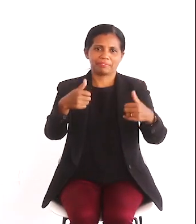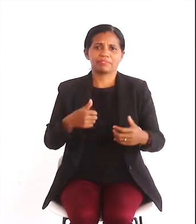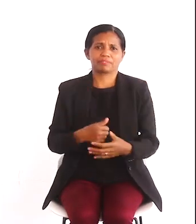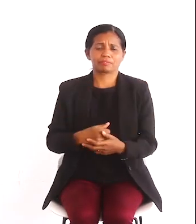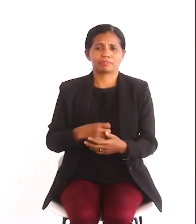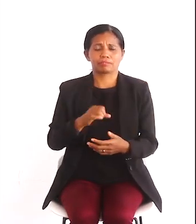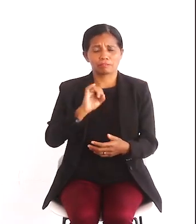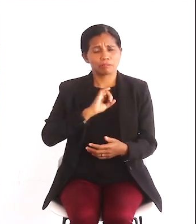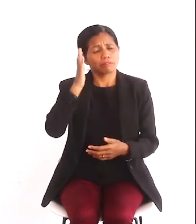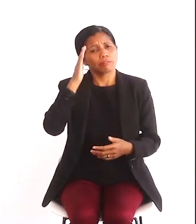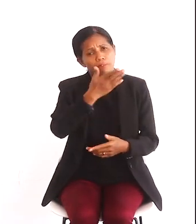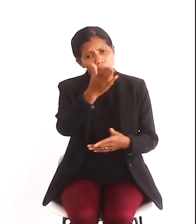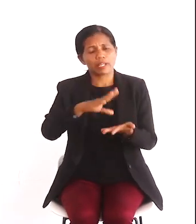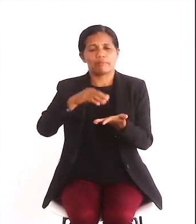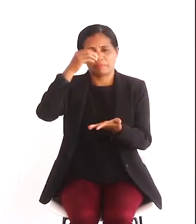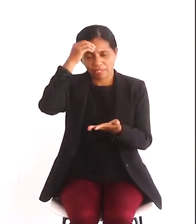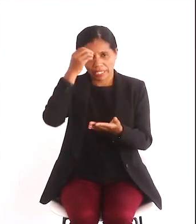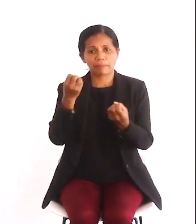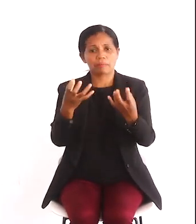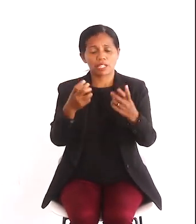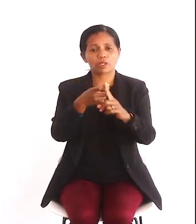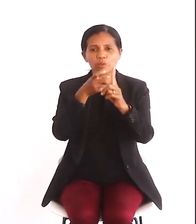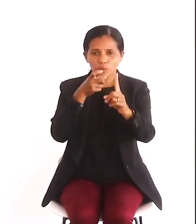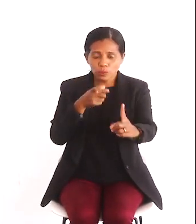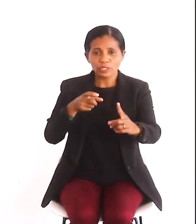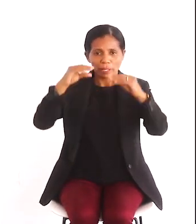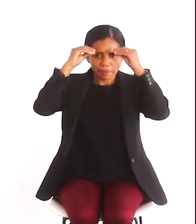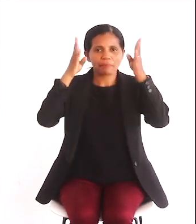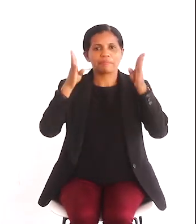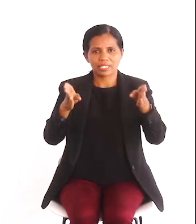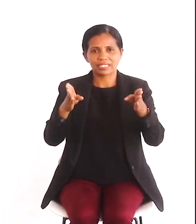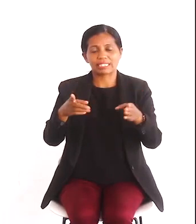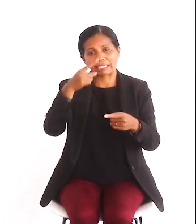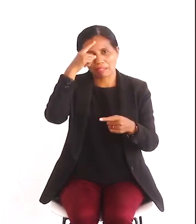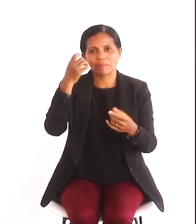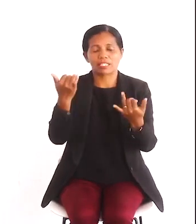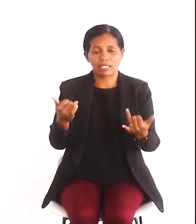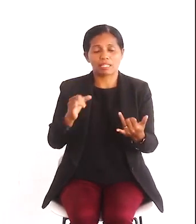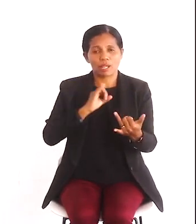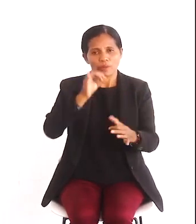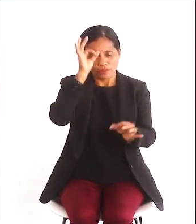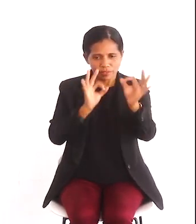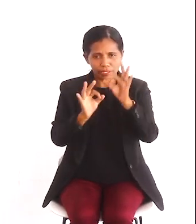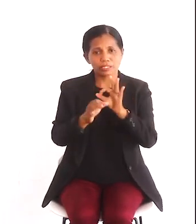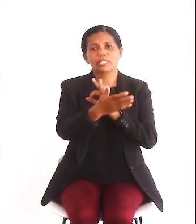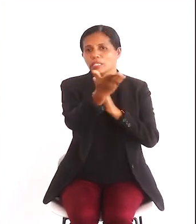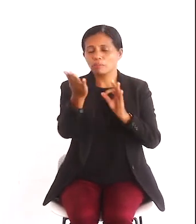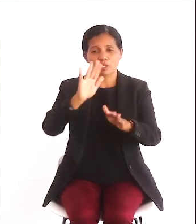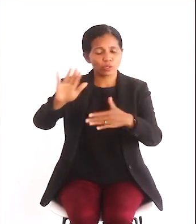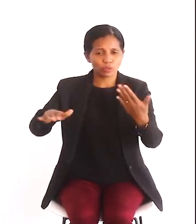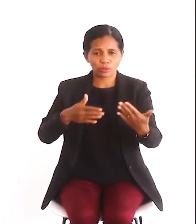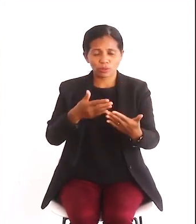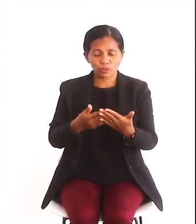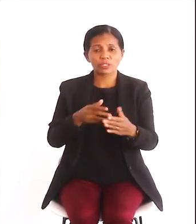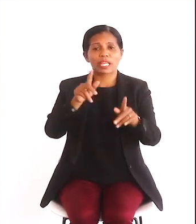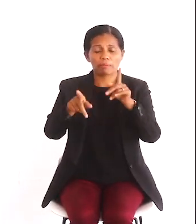Hau noin, Alin Sira Prende Buat Barakona Husi Manorin Sira. Tampane, pemutura Mas Fiak Kata Kim Hoto Hoto Kada Ema